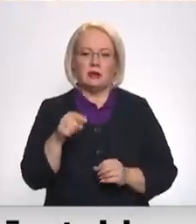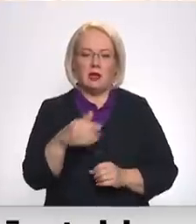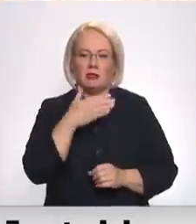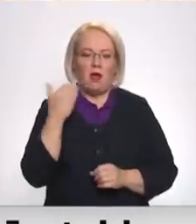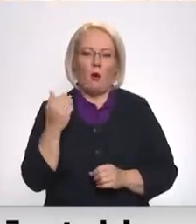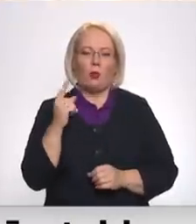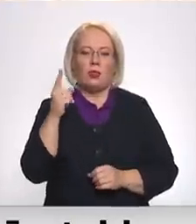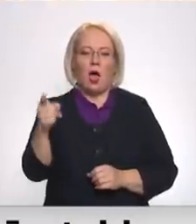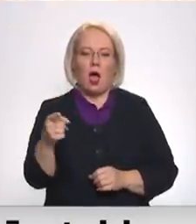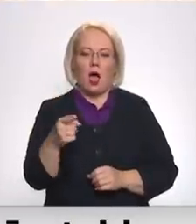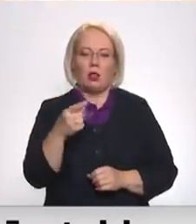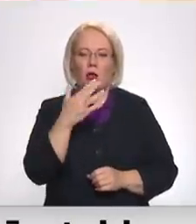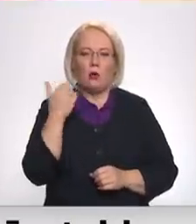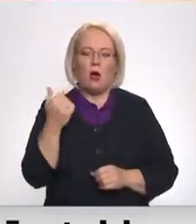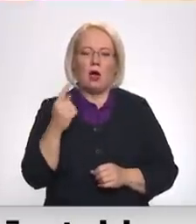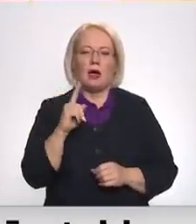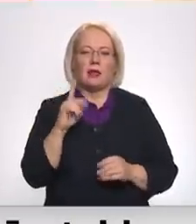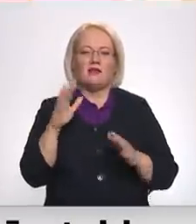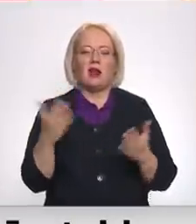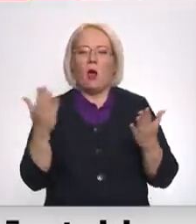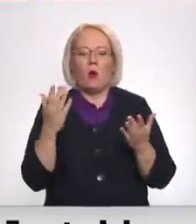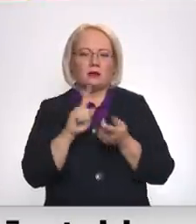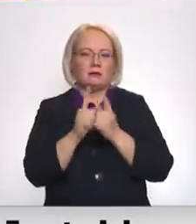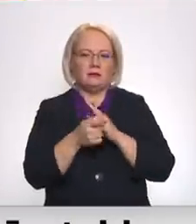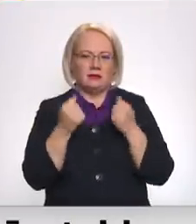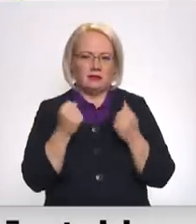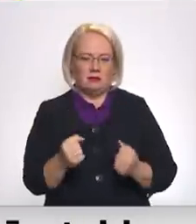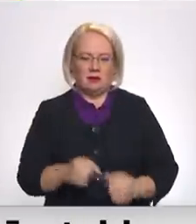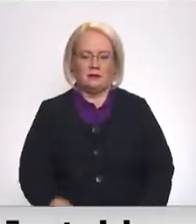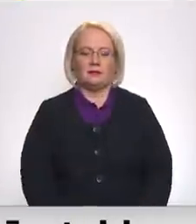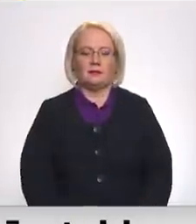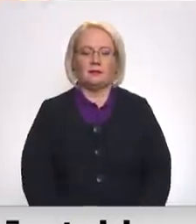tālu no kaut kādas bumbas ar laika degli. Dinija Jemeljānova, Māris Justs, Latvijas televīzija.